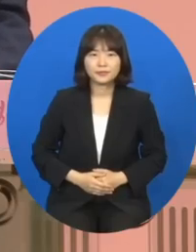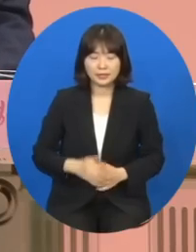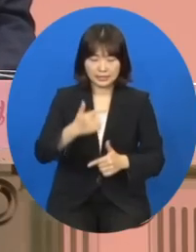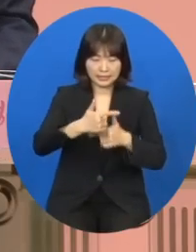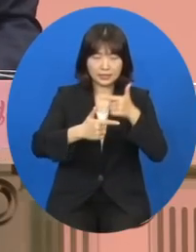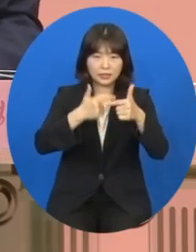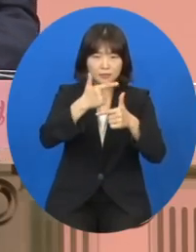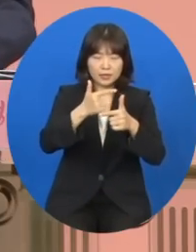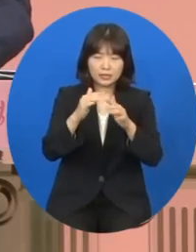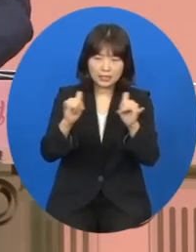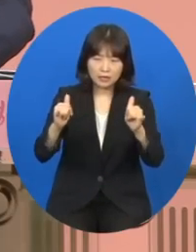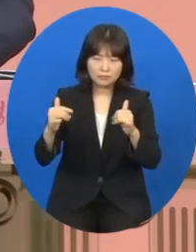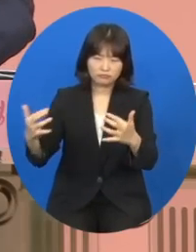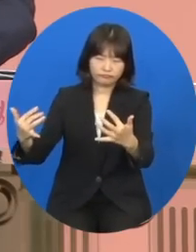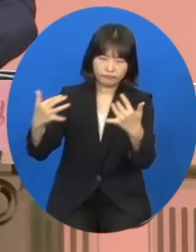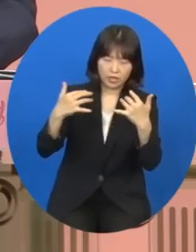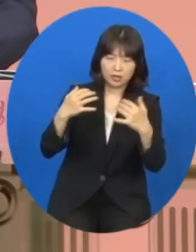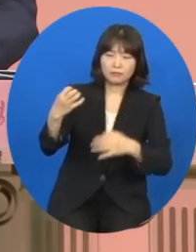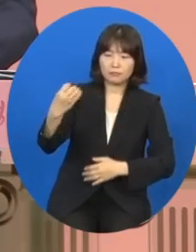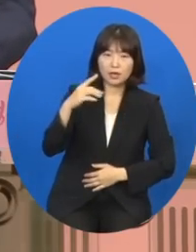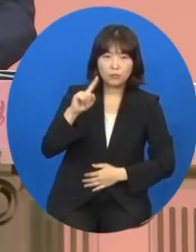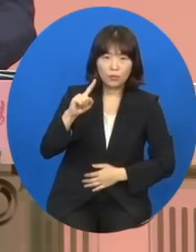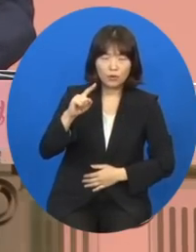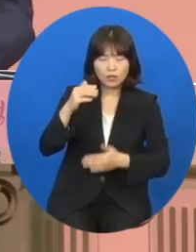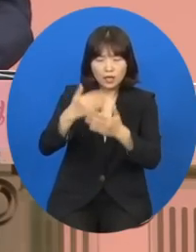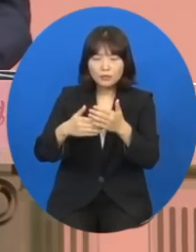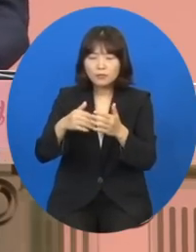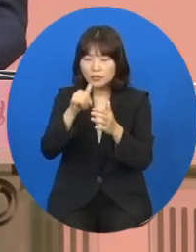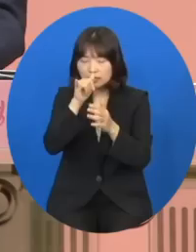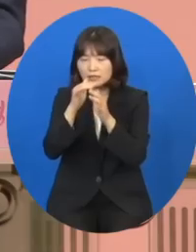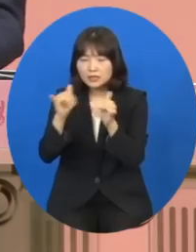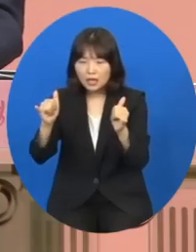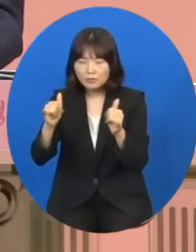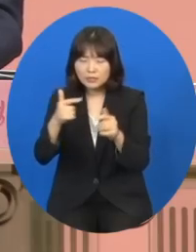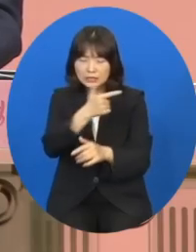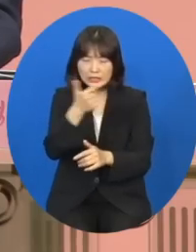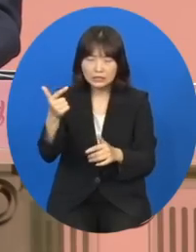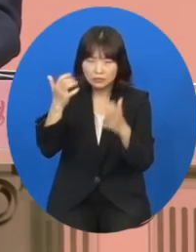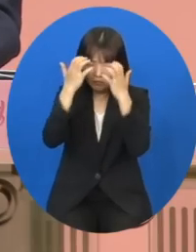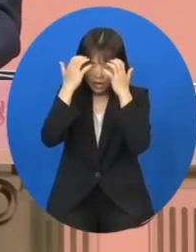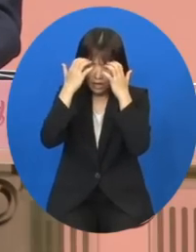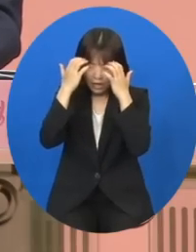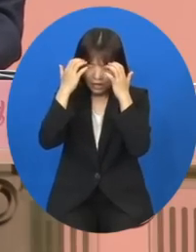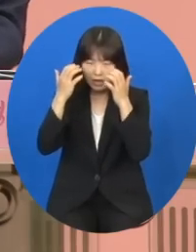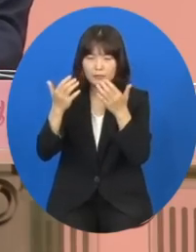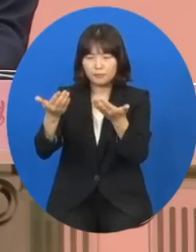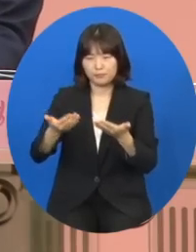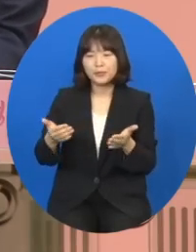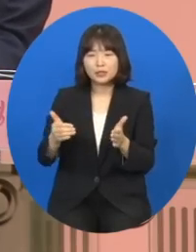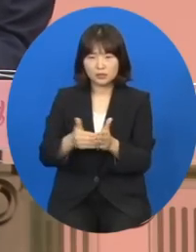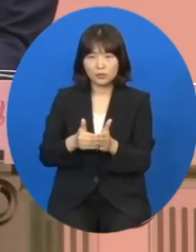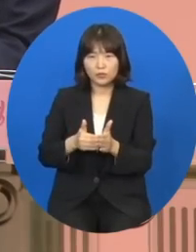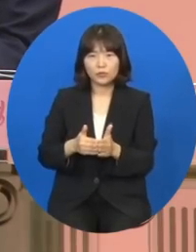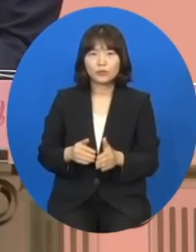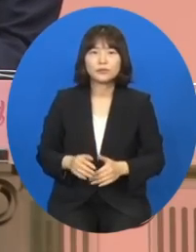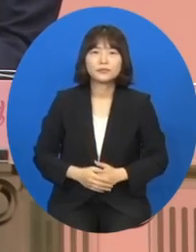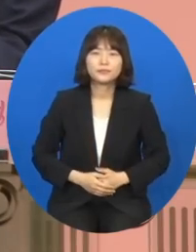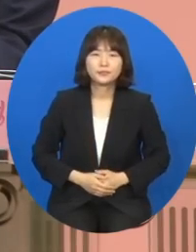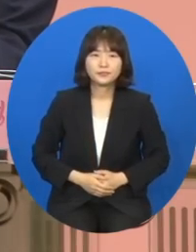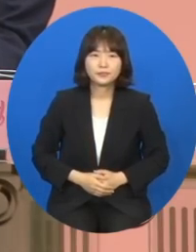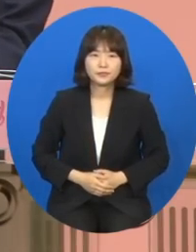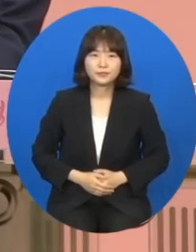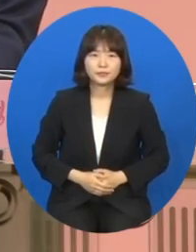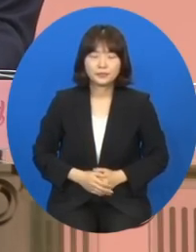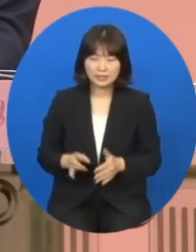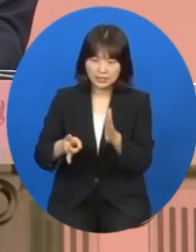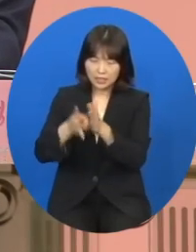미아 에게 사람들이 와서 이렇게 있겠습니다 남아 있는 자들이 큰 환란을 당하고 능욕을 받으며 또 먹을 줄 써 보면서 더 게임 다음